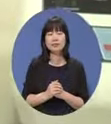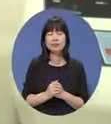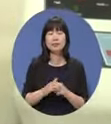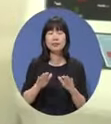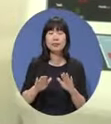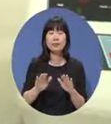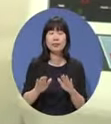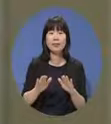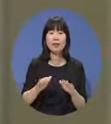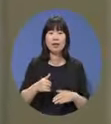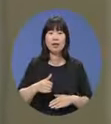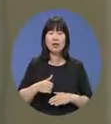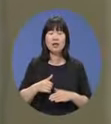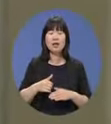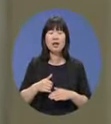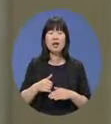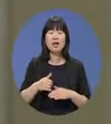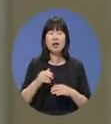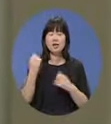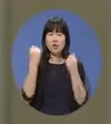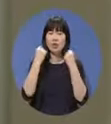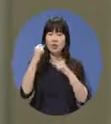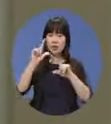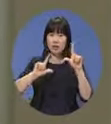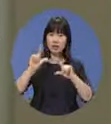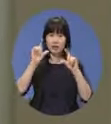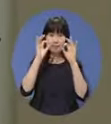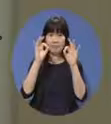그렇다면 호은이의 건강 상태는 어떨까요?